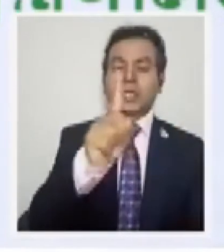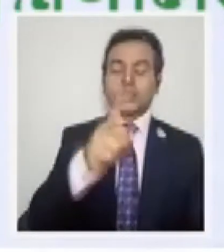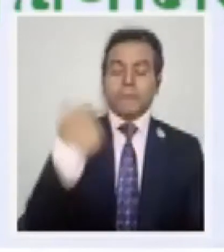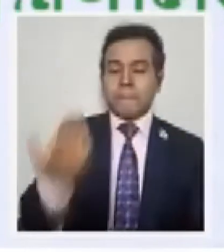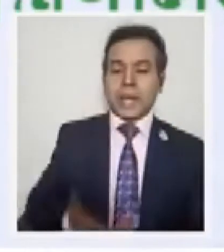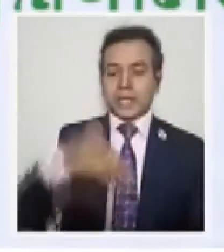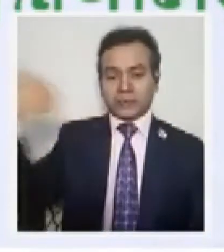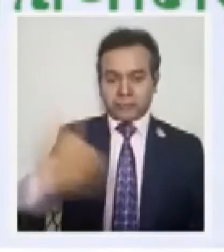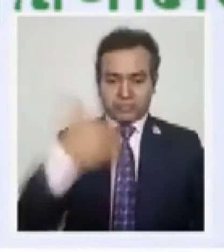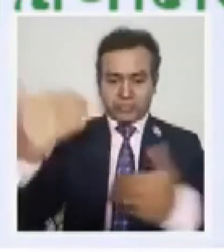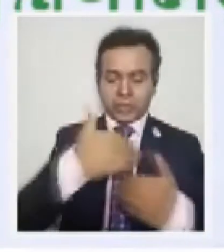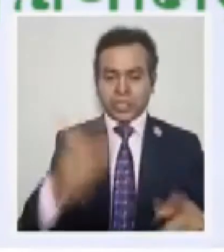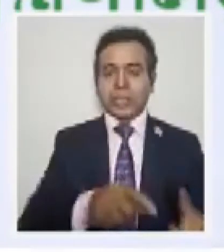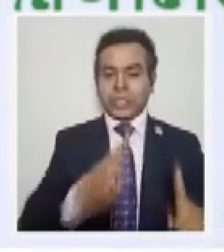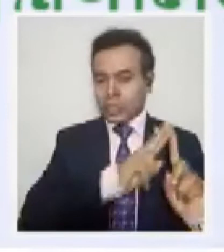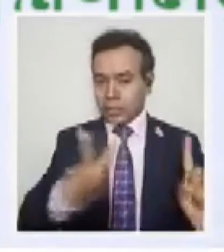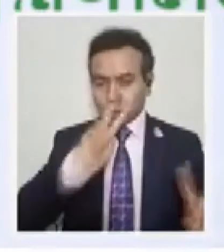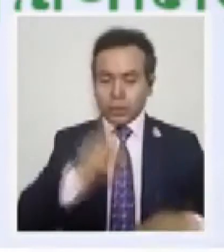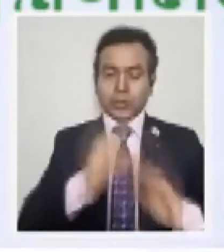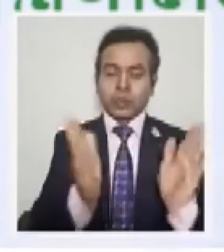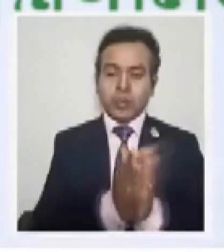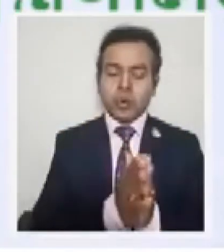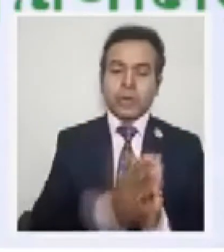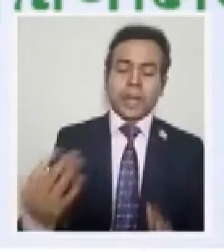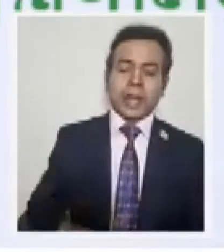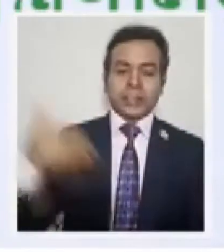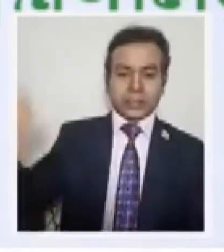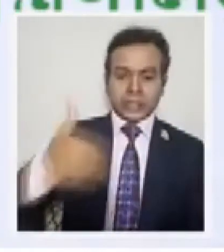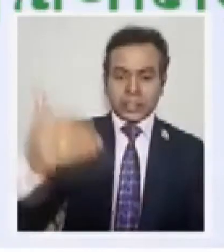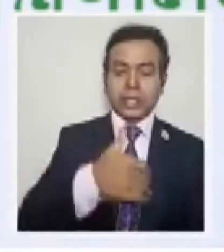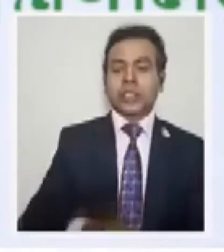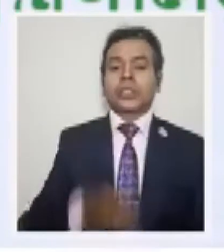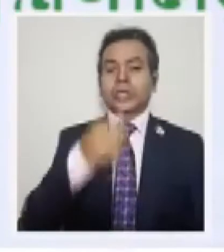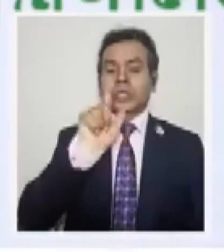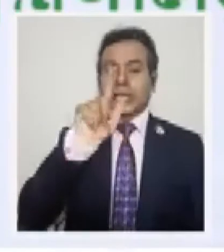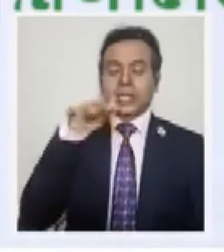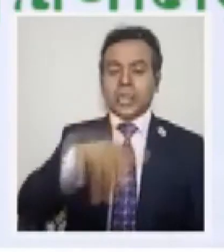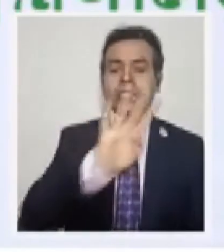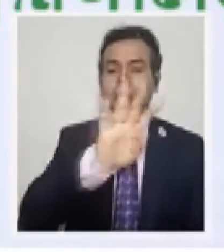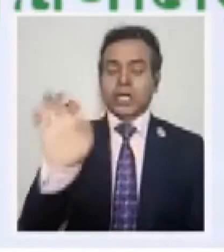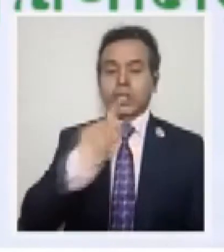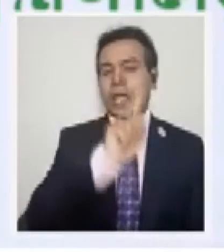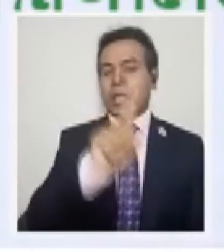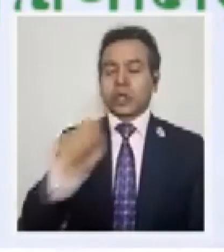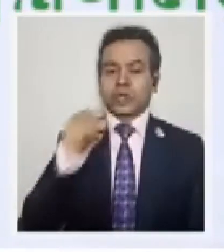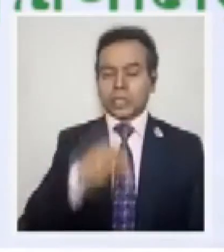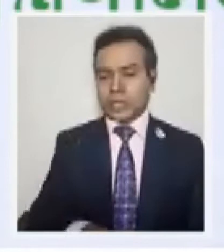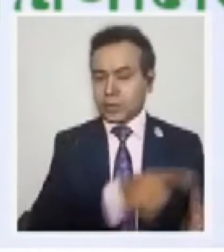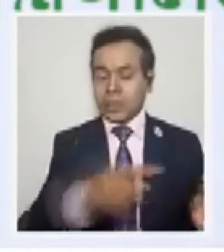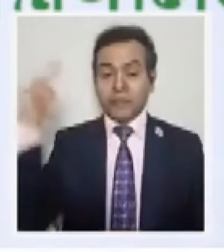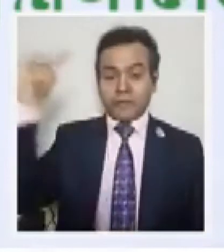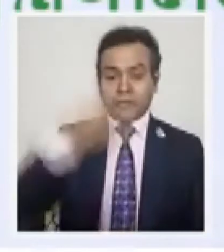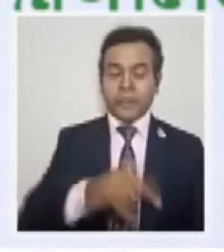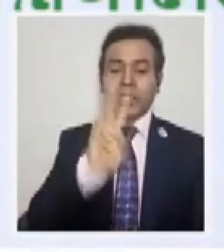জনকে এবং সর্বমোট 24 ঘন্টায় স্ক্রিনিং হয়েছে 901 জন। বিমানবন্দর, স্থলবন্দর, সমুদ্রবন্দর, ক্যান্টনমেন্ট রেল স্টেশন